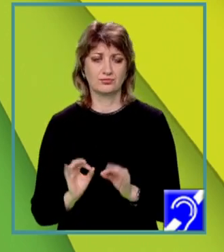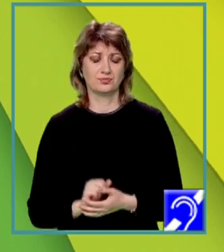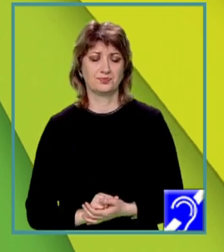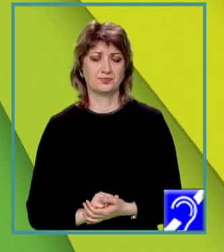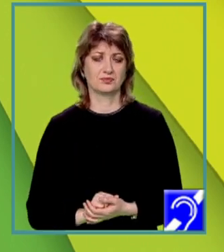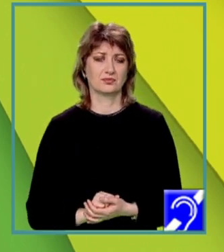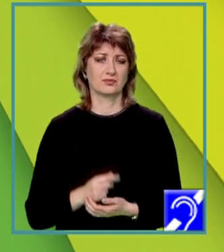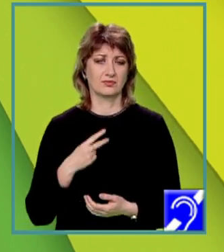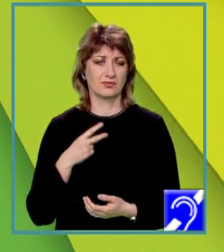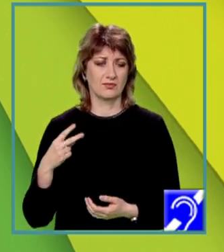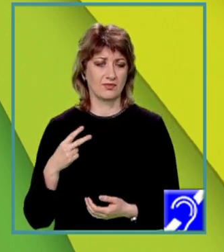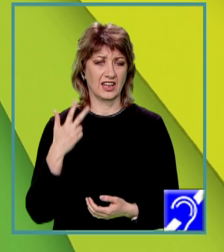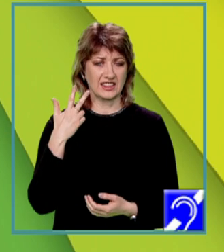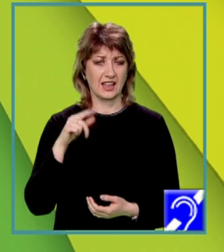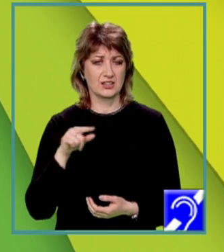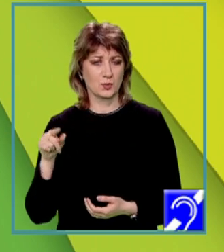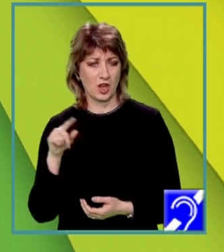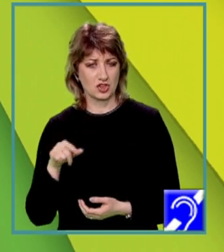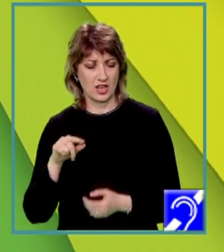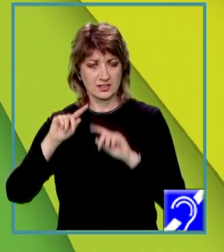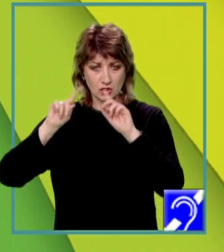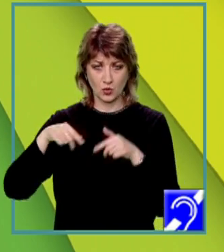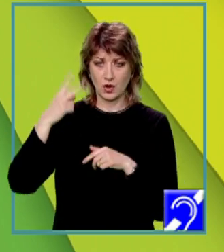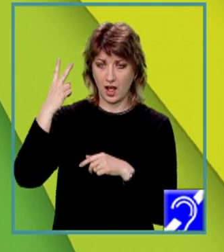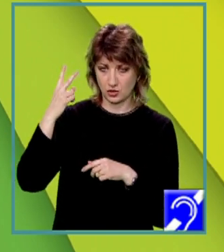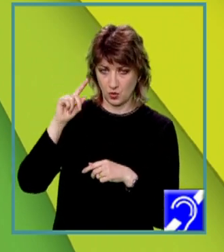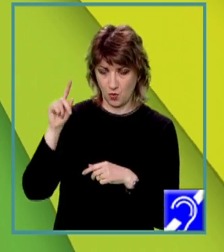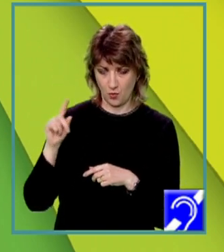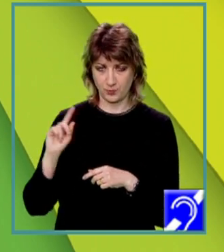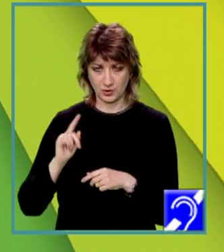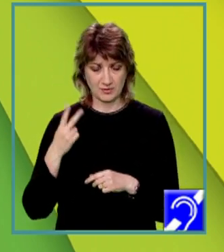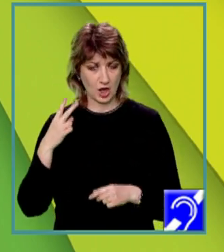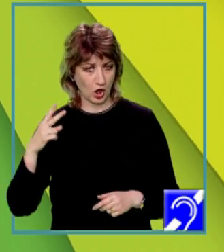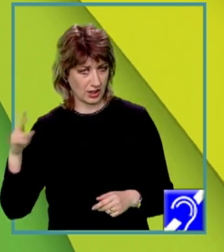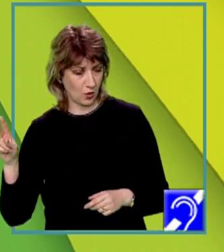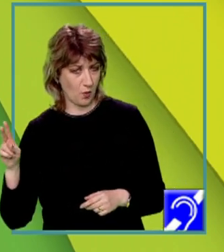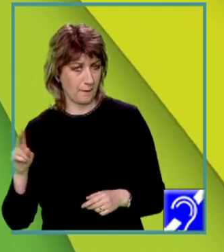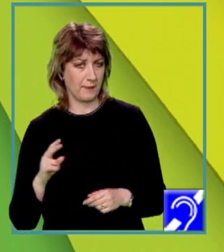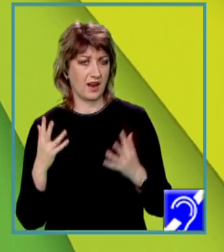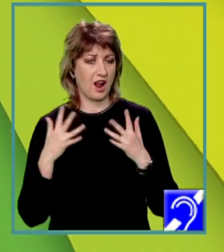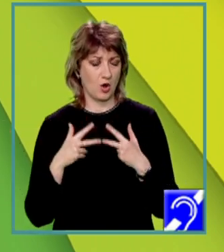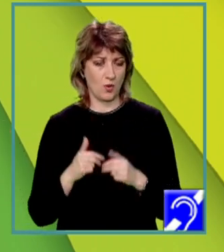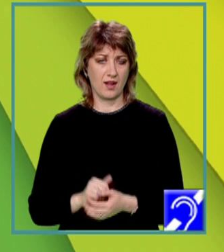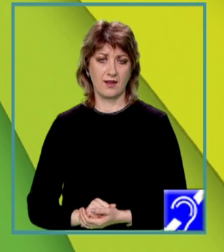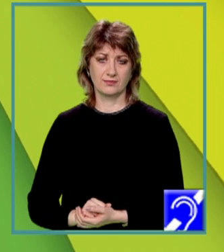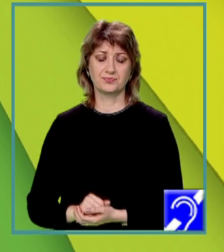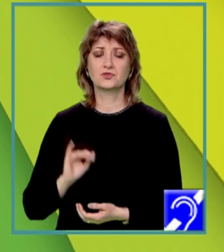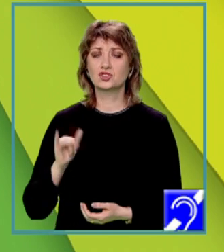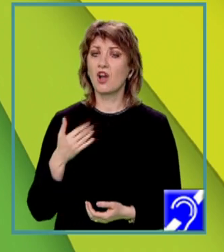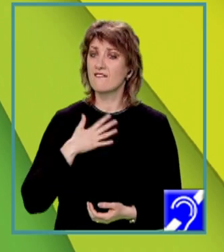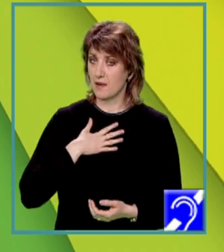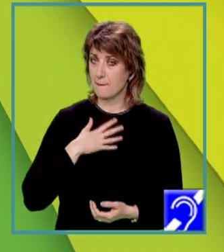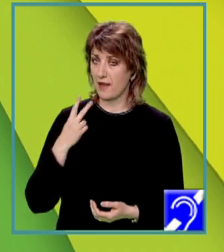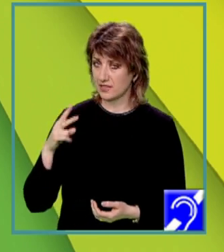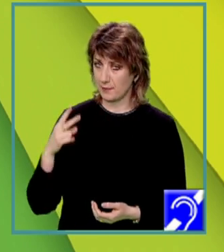pfi gândită ca trei pe șase totul la puterea a doua să putem continua frumos calculele și avem mai